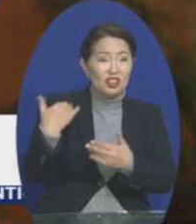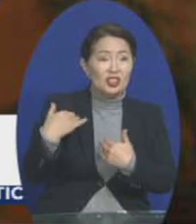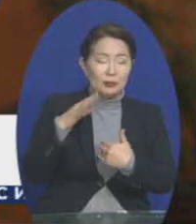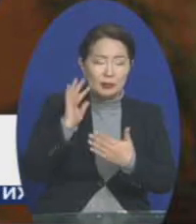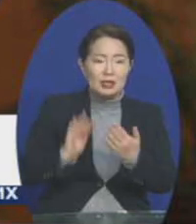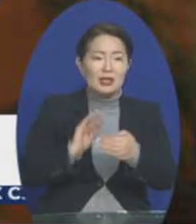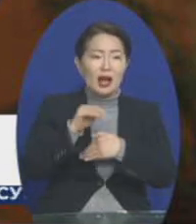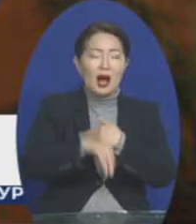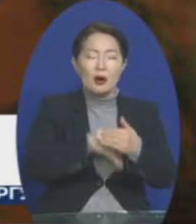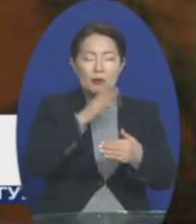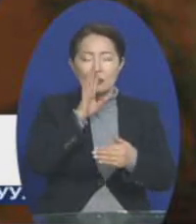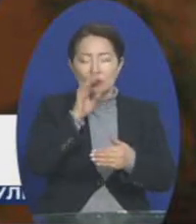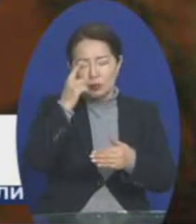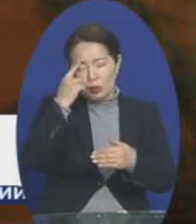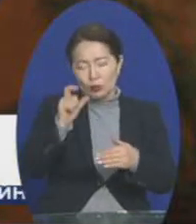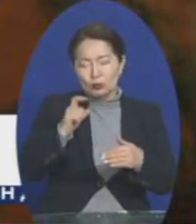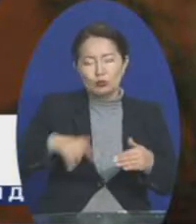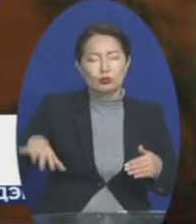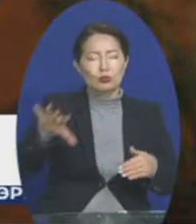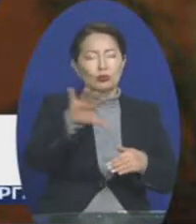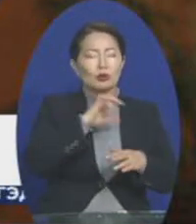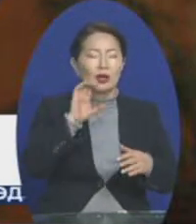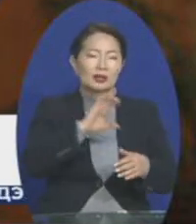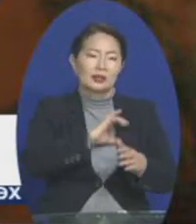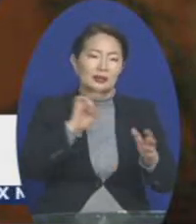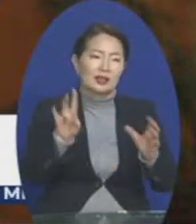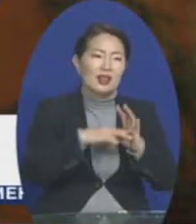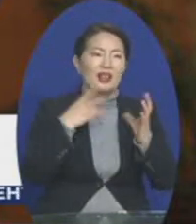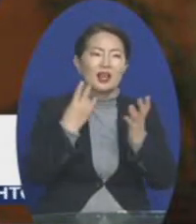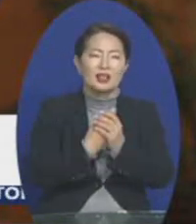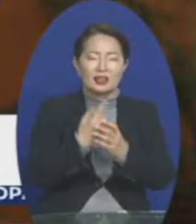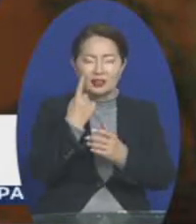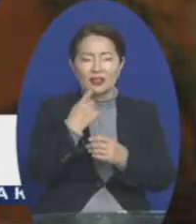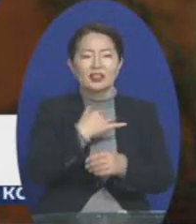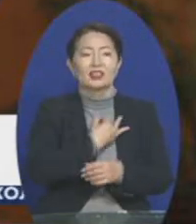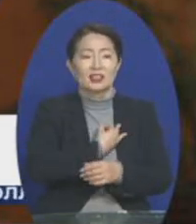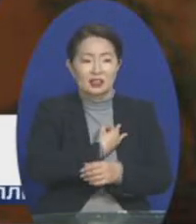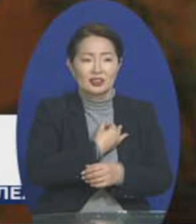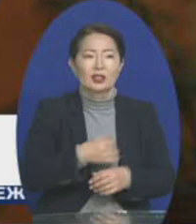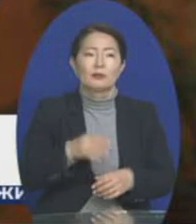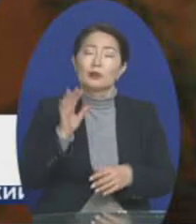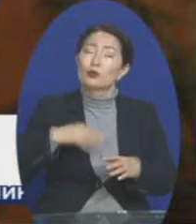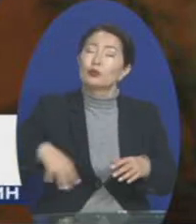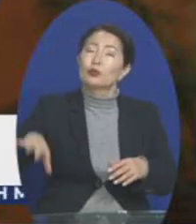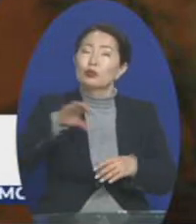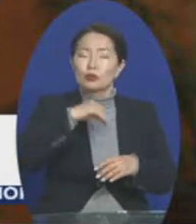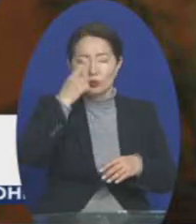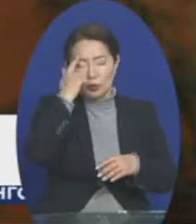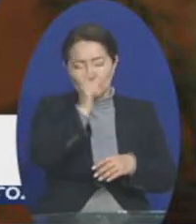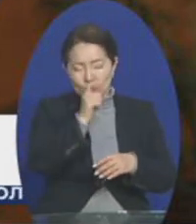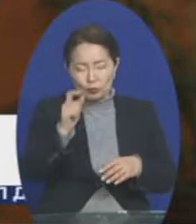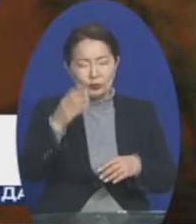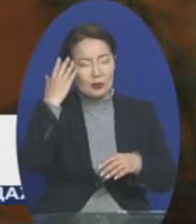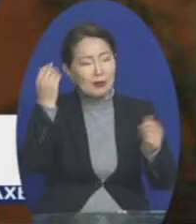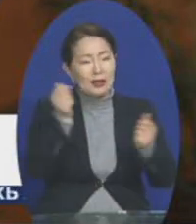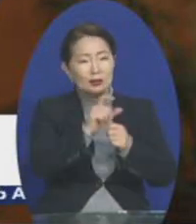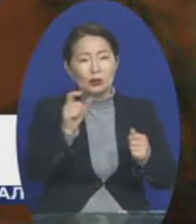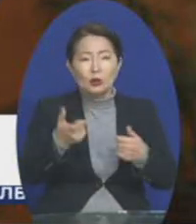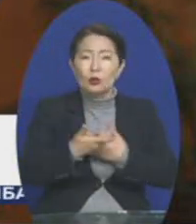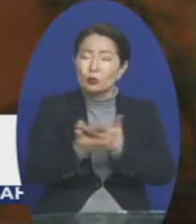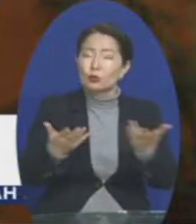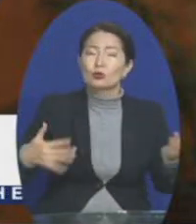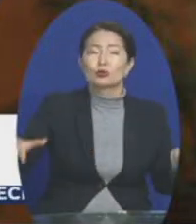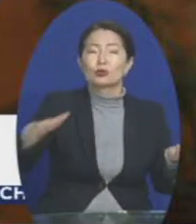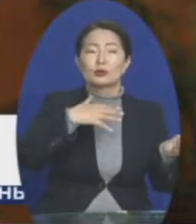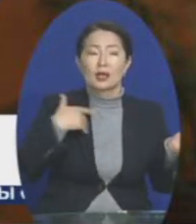туулаад гарах Монгол төмний эв санаа нэг гэдэгт би бүрэн итгэж байна. Нийт монголчууд малчин төмөнтэйг